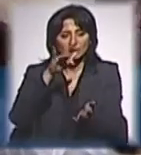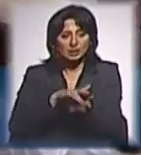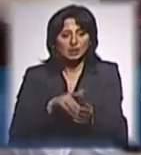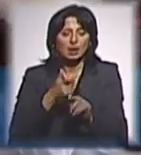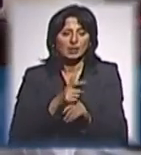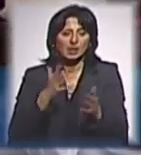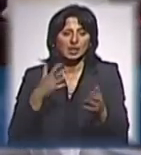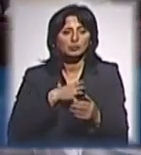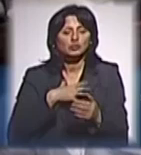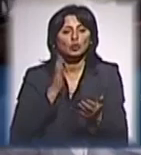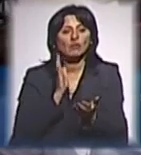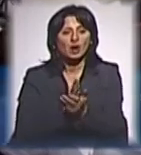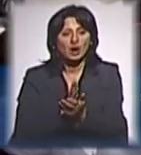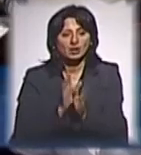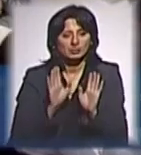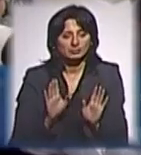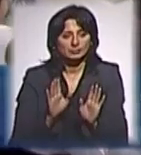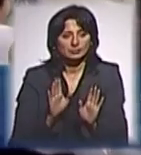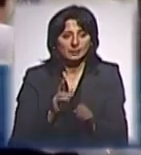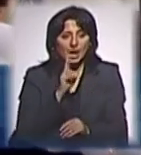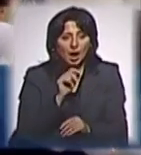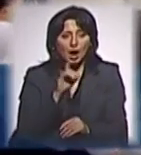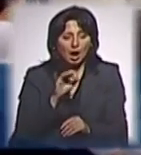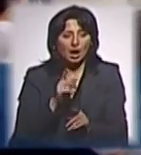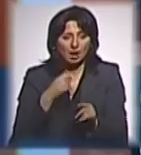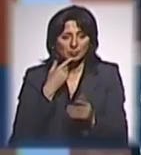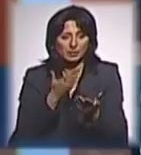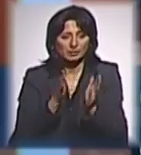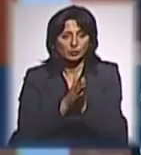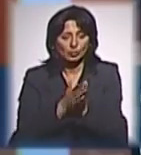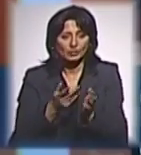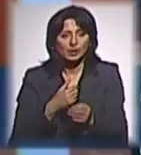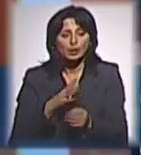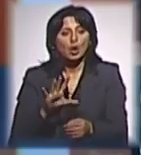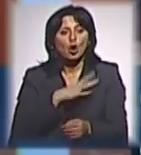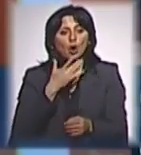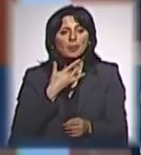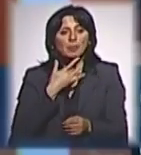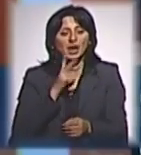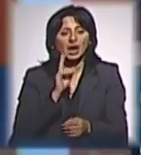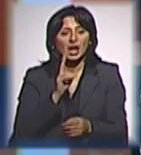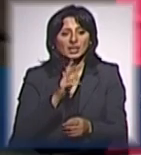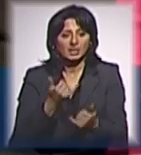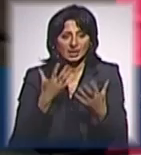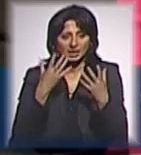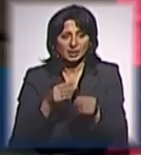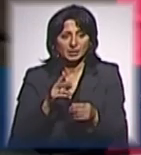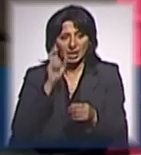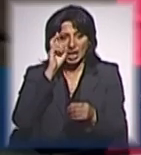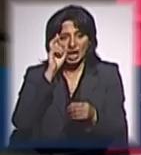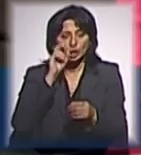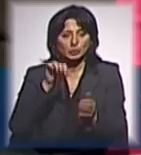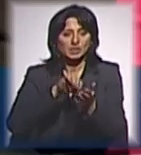აქ ძალიან დიდი მნიშვნელობა აქვს, როგორ იქნება მერი. ყოფილი ხელისუფლების კანდიდატზე შემიძლია ვთქვა, რომელიც პრაქტიკულად დღემდე